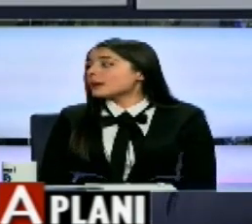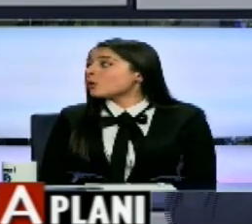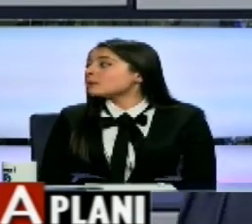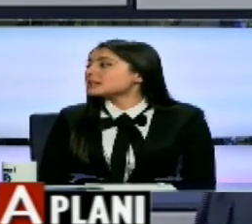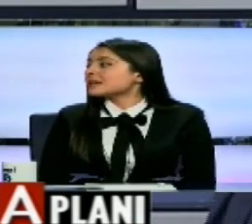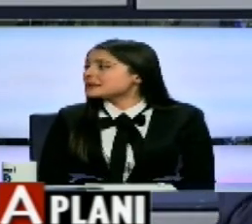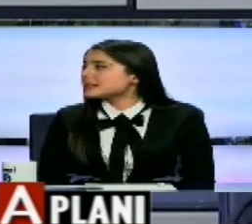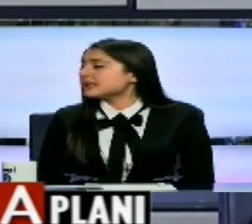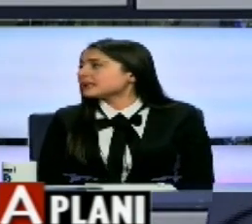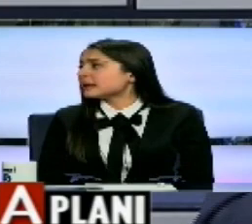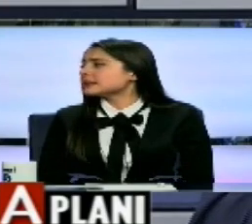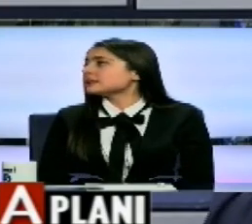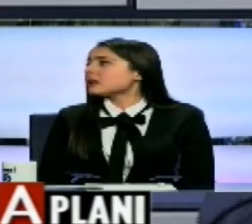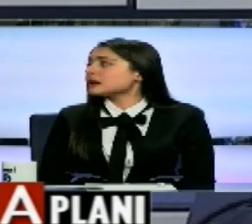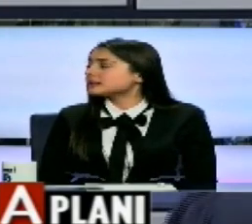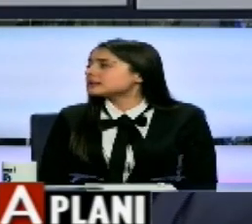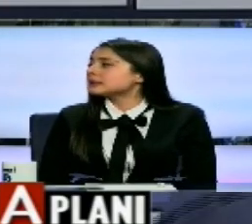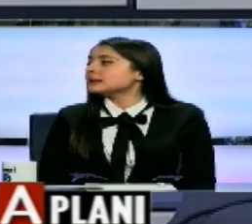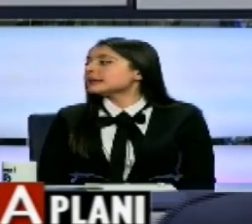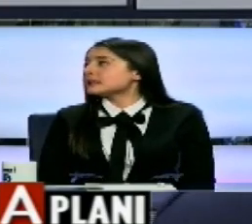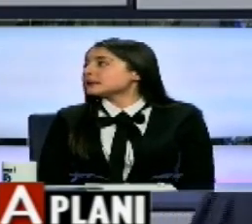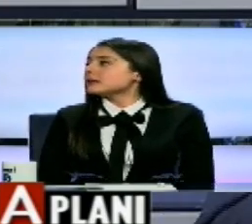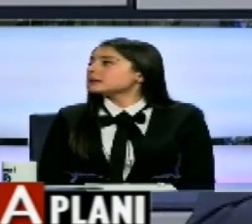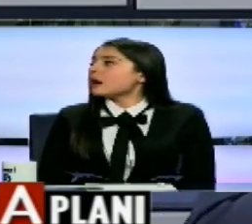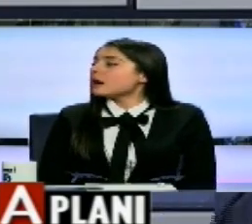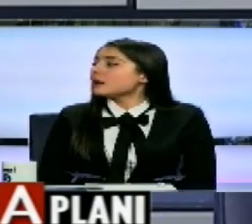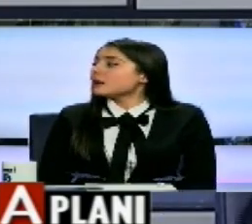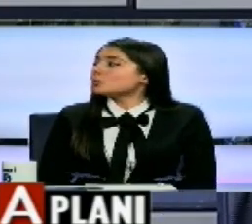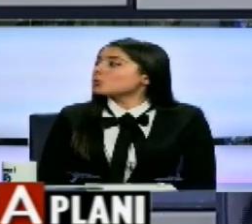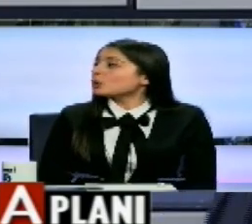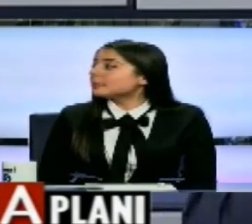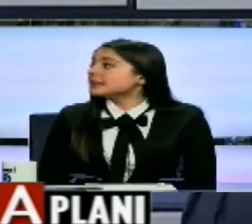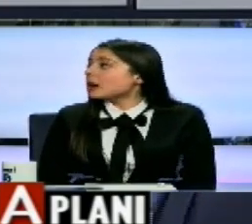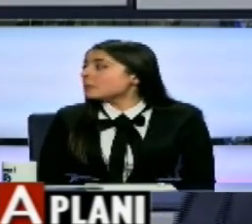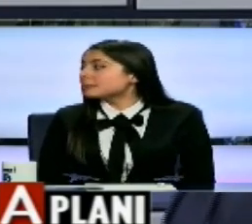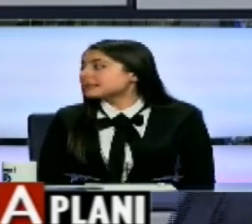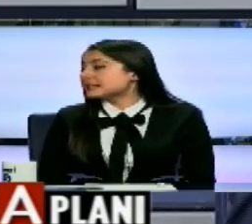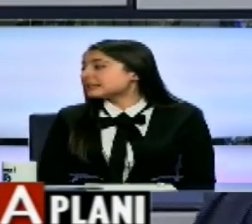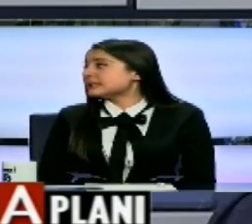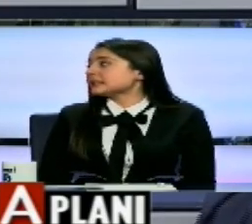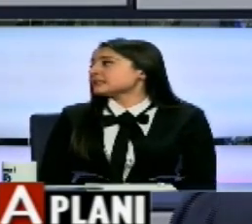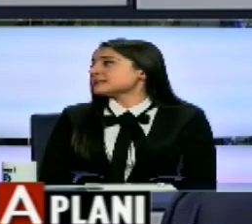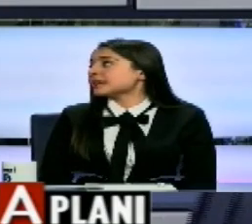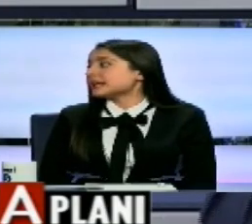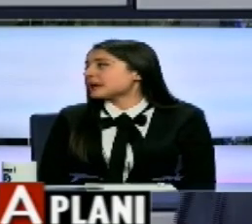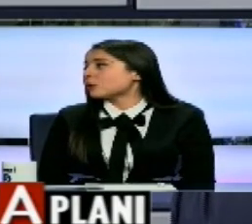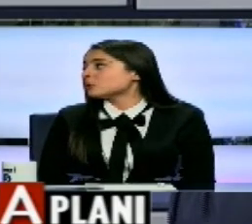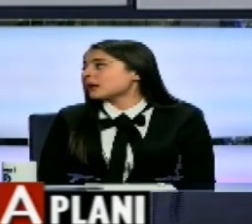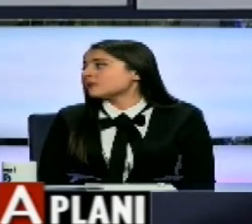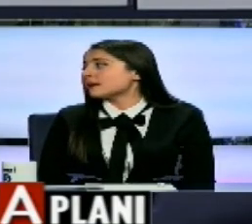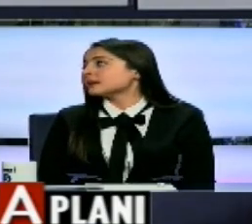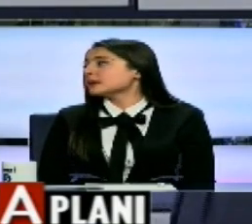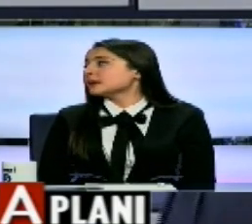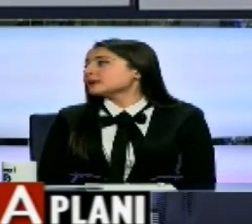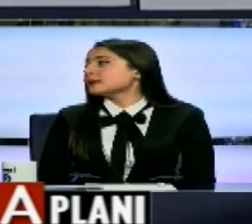Bunlar olmaz. Elbette ki engellilerin Allah katında yeri daha büyük olabilir ama bizlerin de dikkat etmesi gereken konular